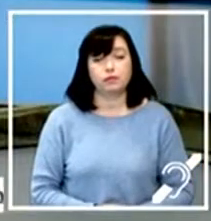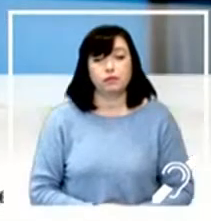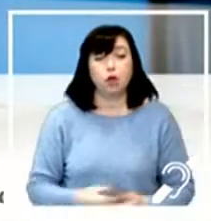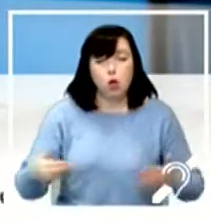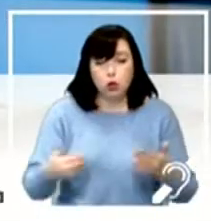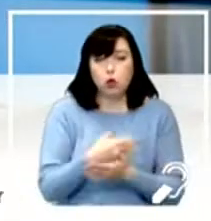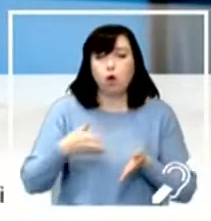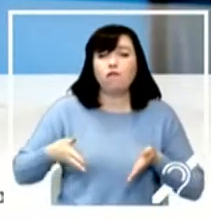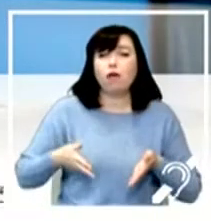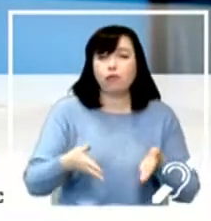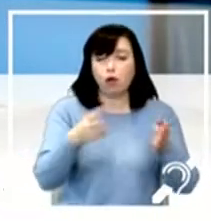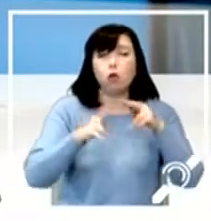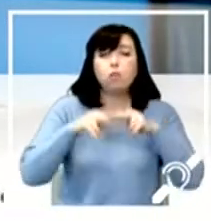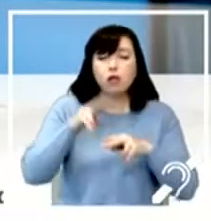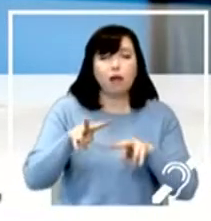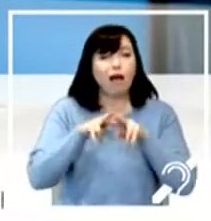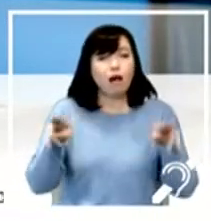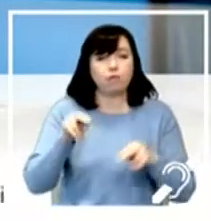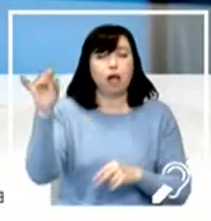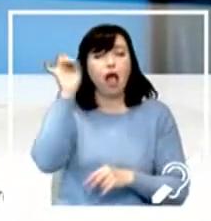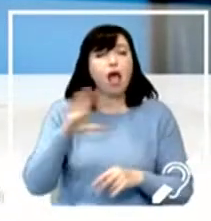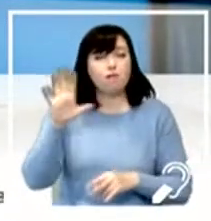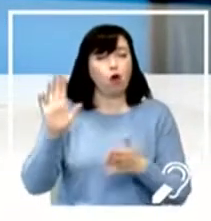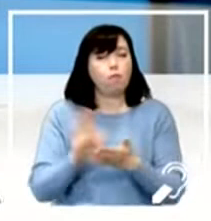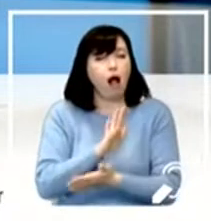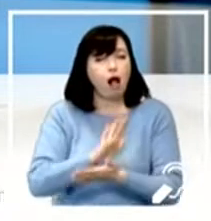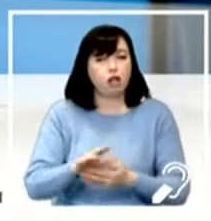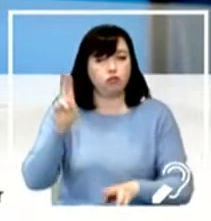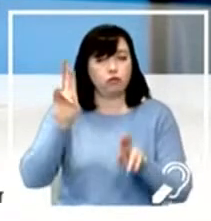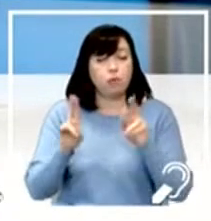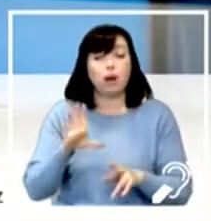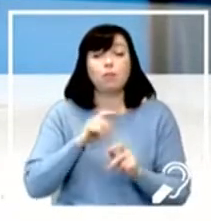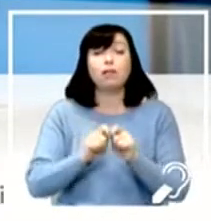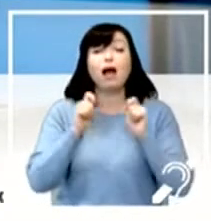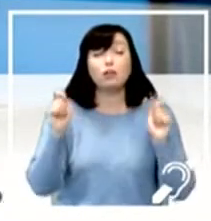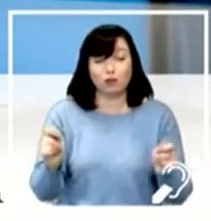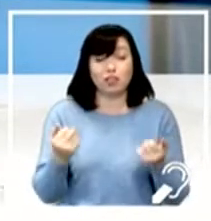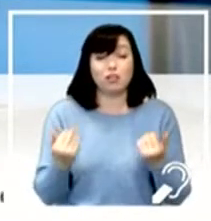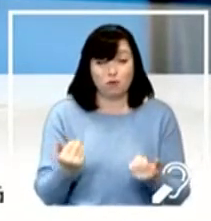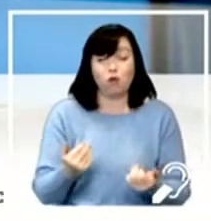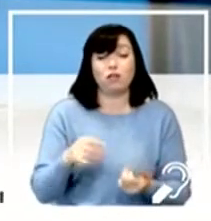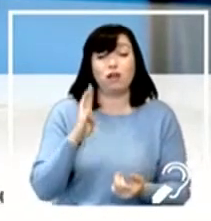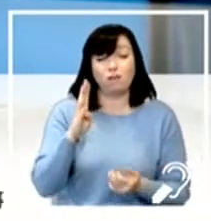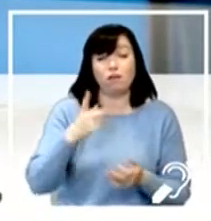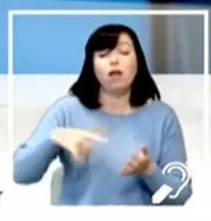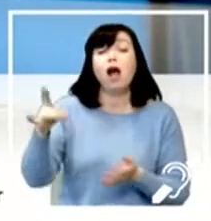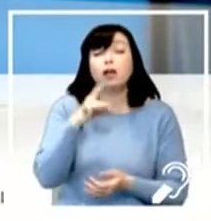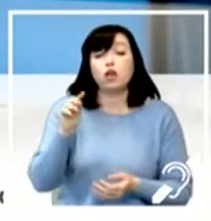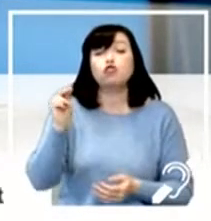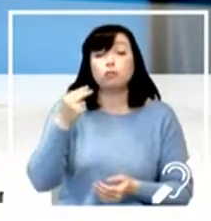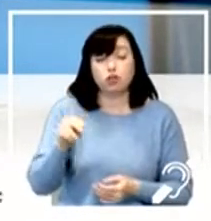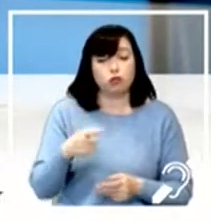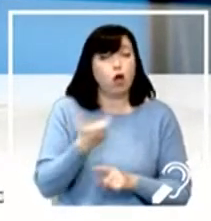Un nou drum construit după standarde europene de calitate a fost inaugurat astăzi în raionul Cimișlia. Șoseaua are o